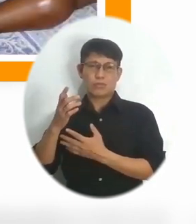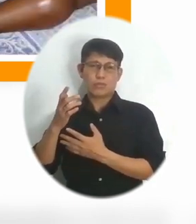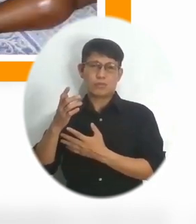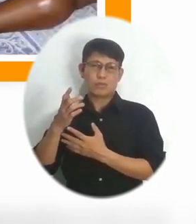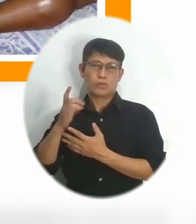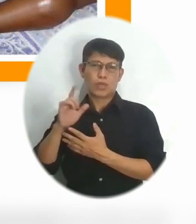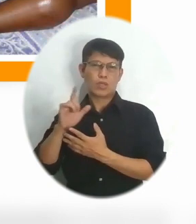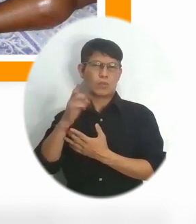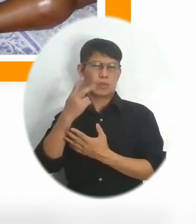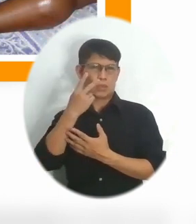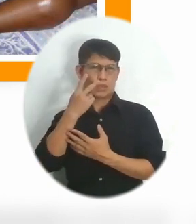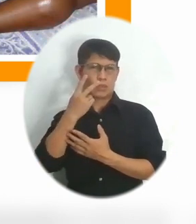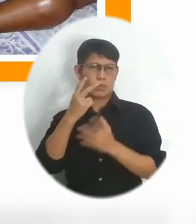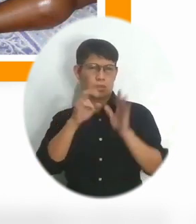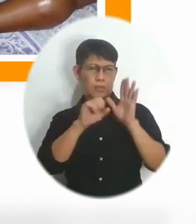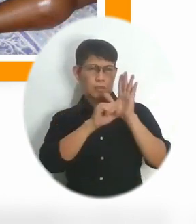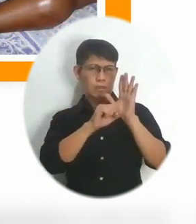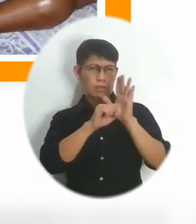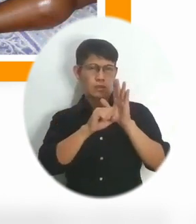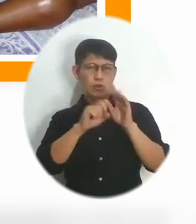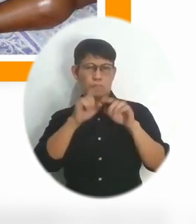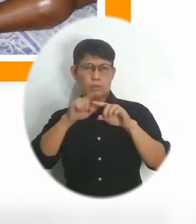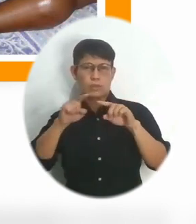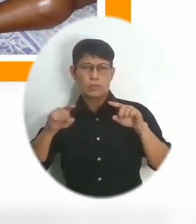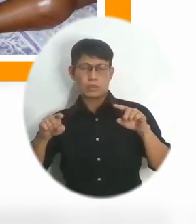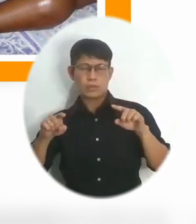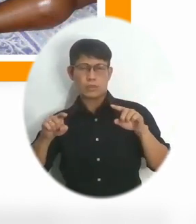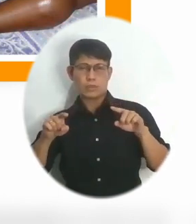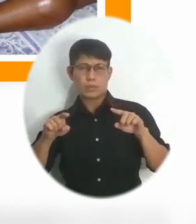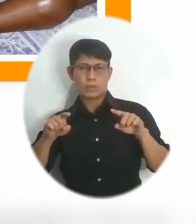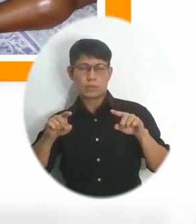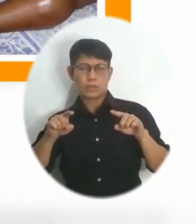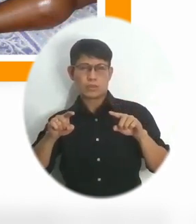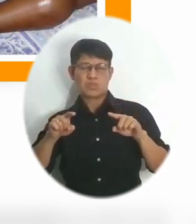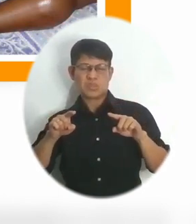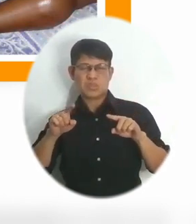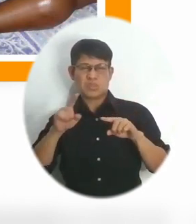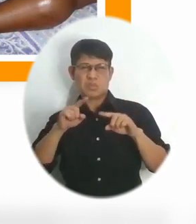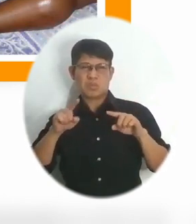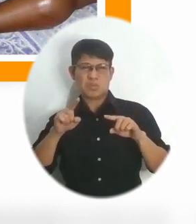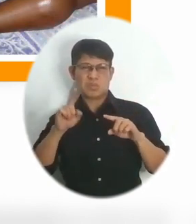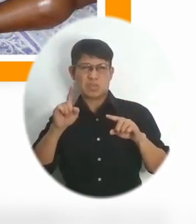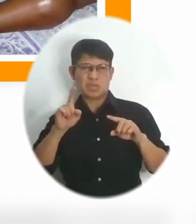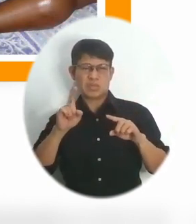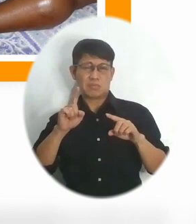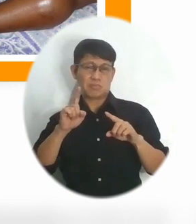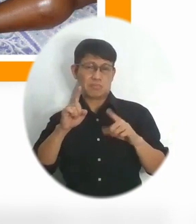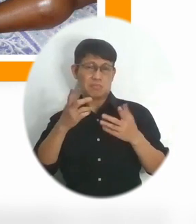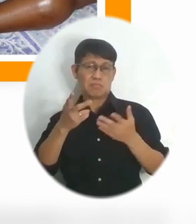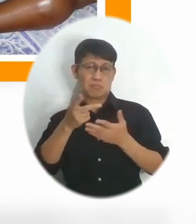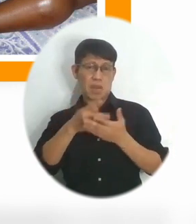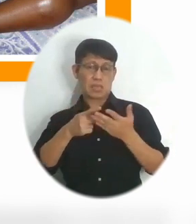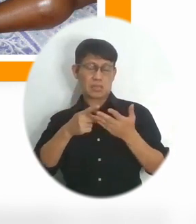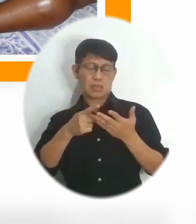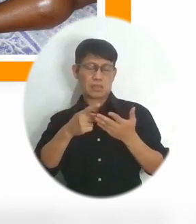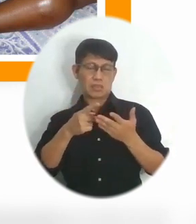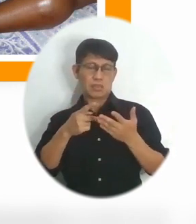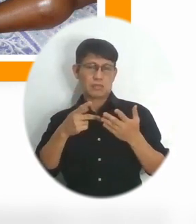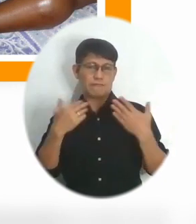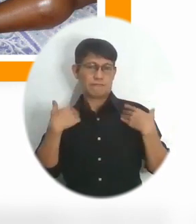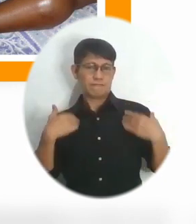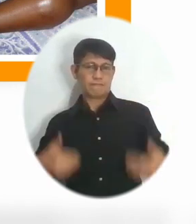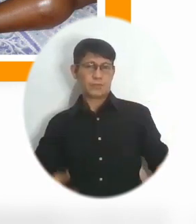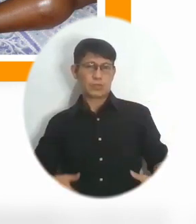Ang sintomas ng rhabdomyosarcoma ay depende sa kung saang parte ng katawan ito tumubo. Ang mga ilan sa